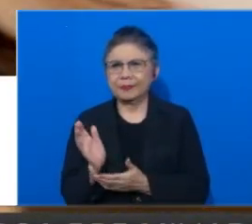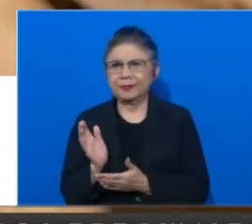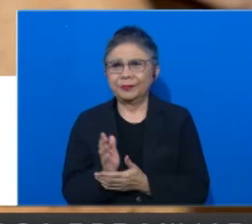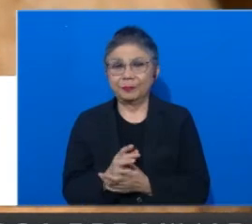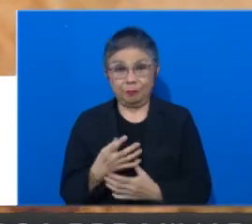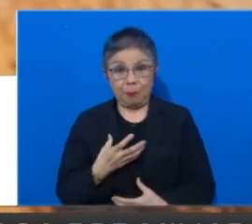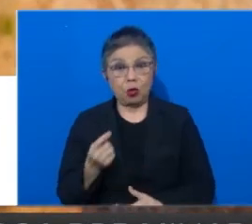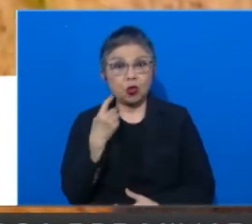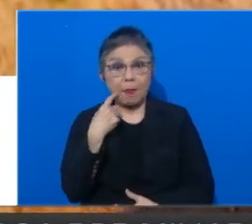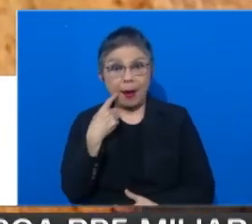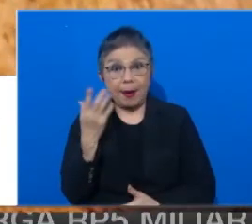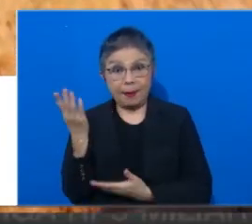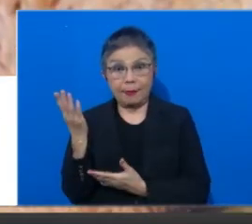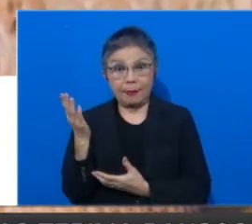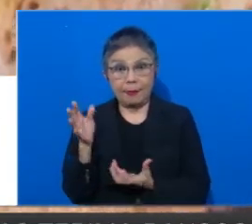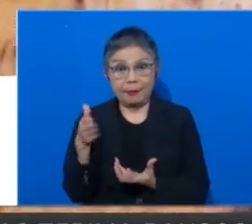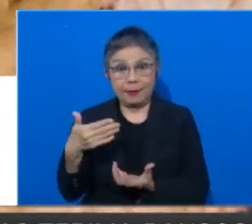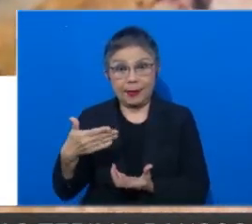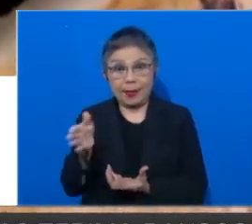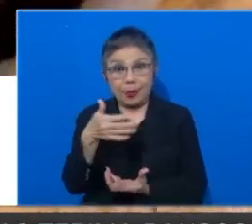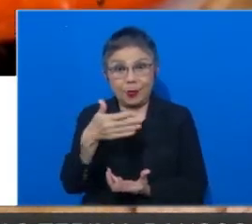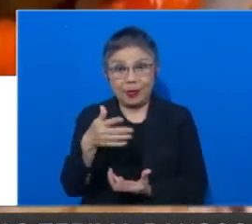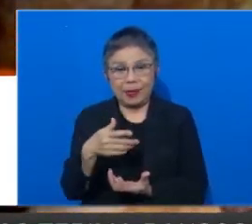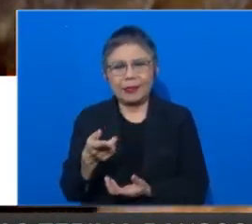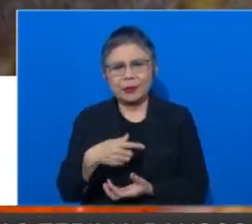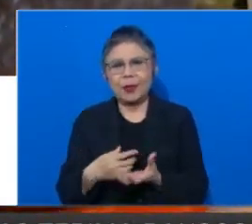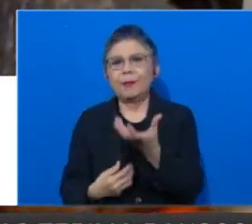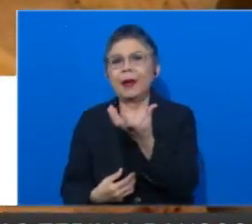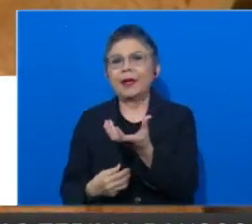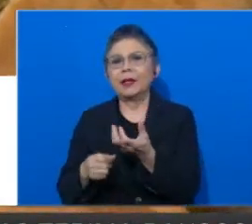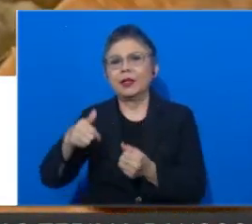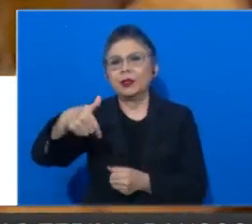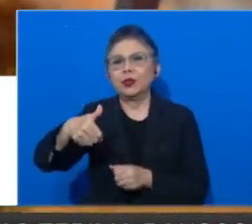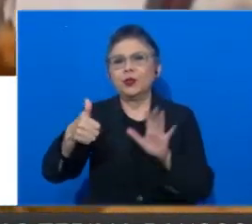Tertarik mencicipi uniknya gurame degan bakar ini? Anda cukup membayar